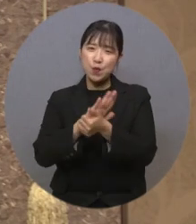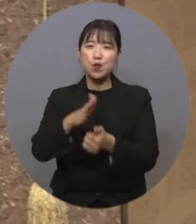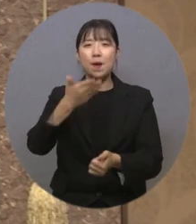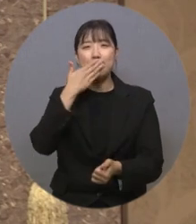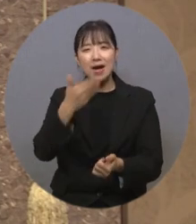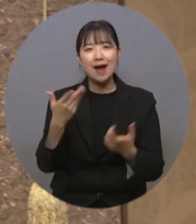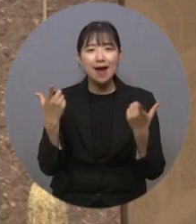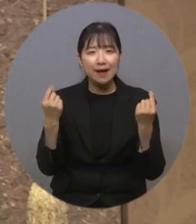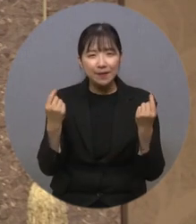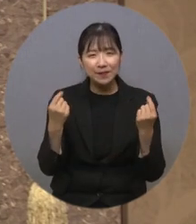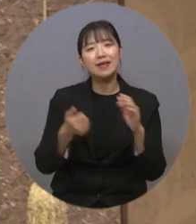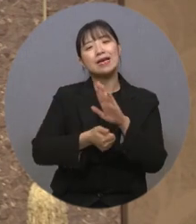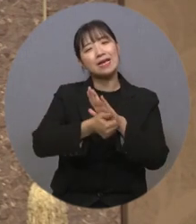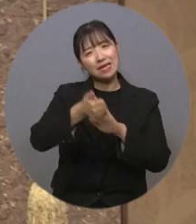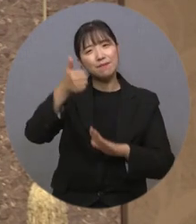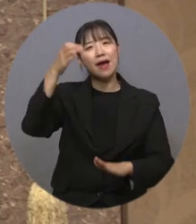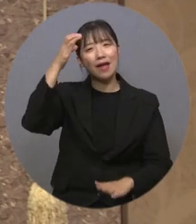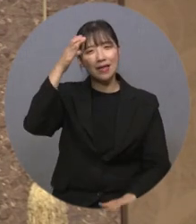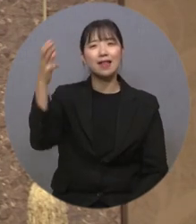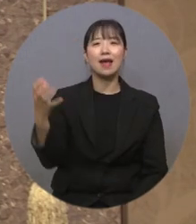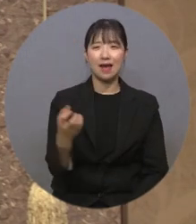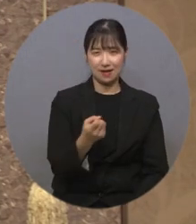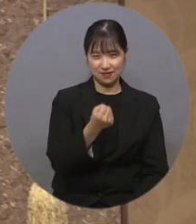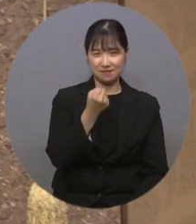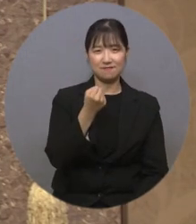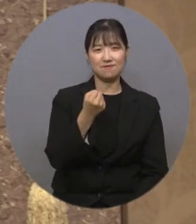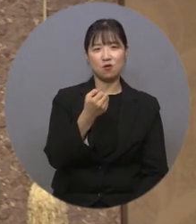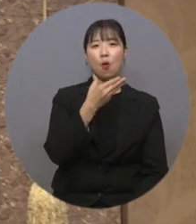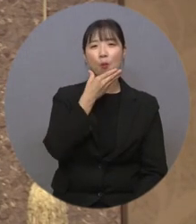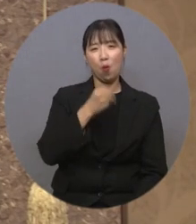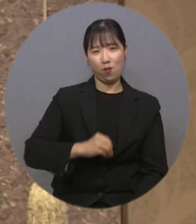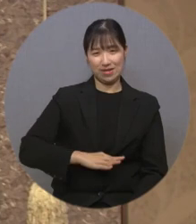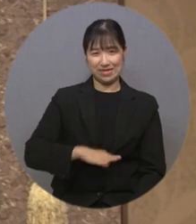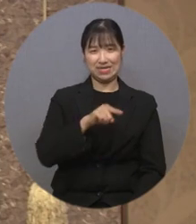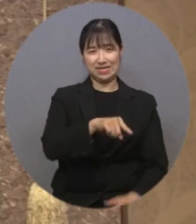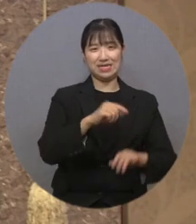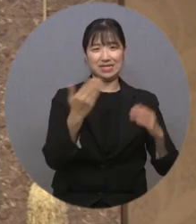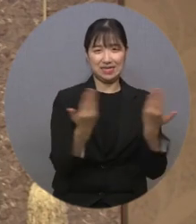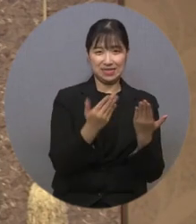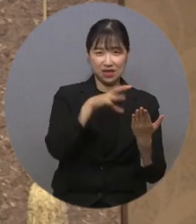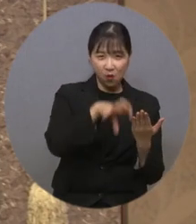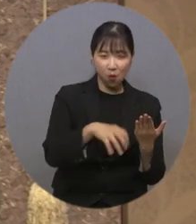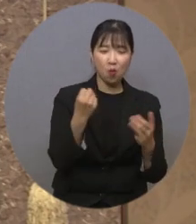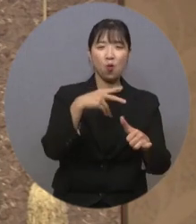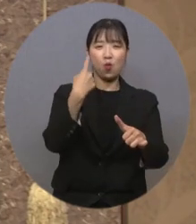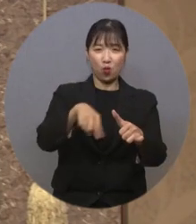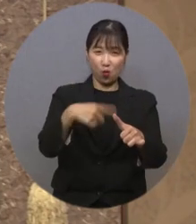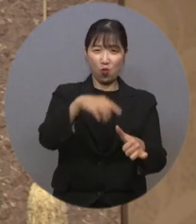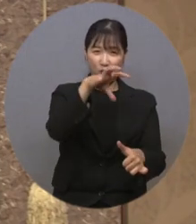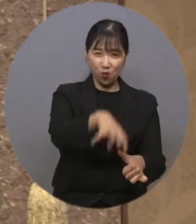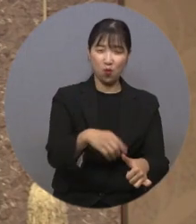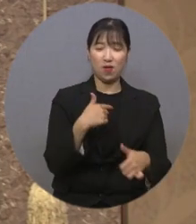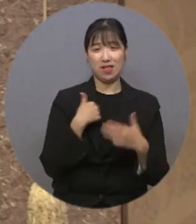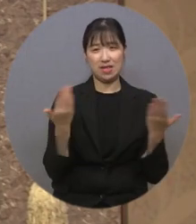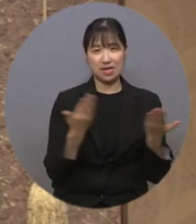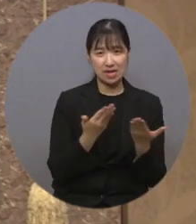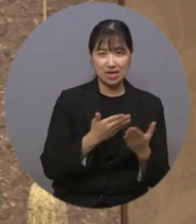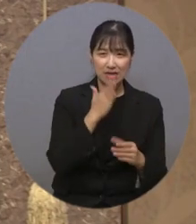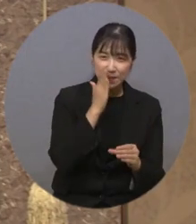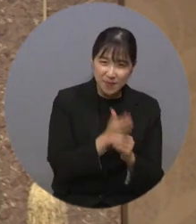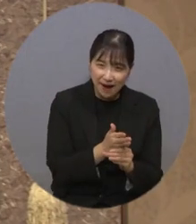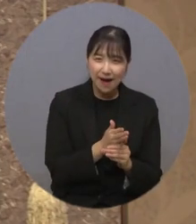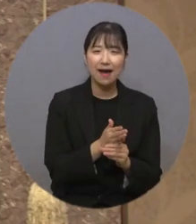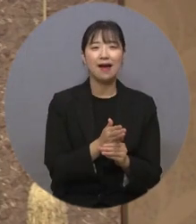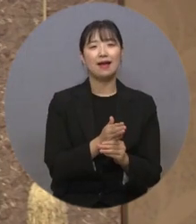것이라는 그런 희망과 기대를 가지고 복지의 현장에서, 네. 복지의 또 교육 현장에서, 예. 일을